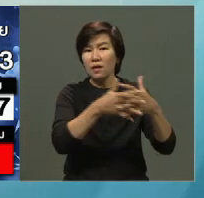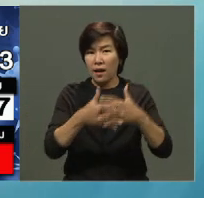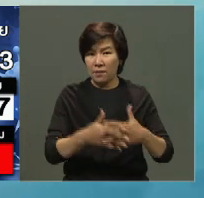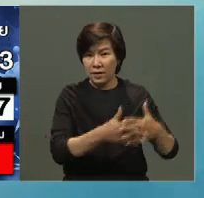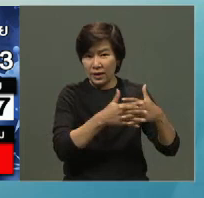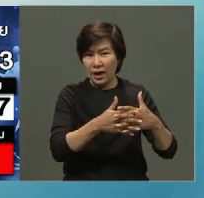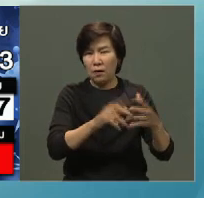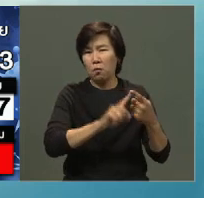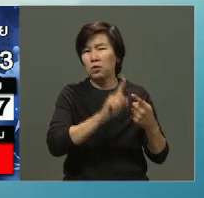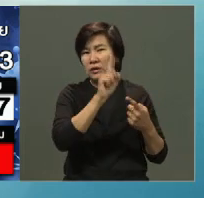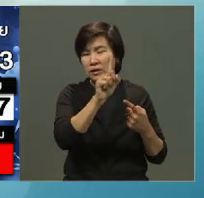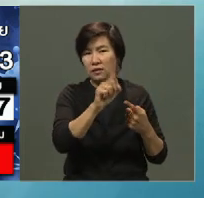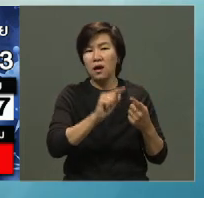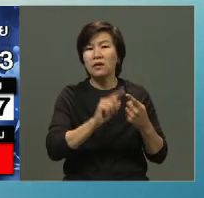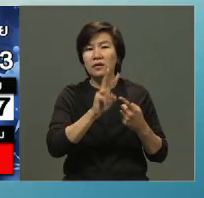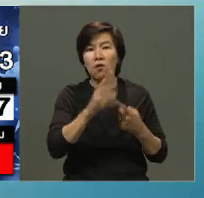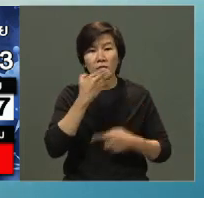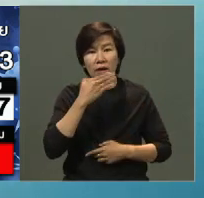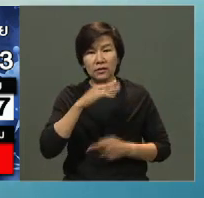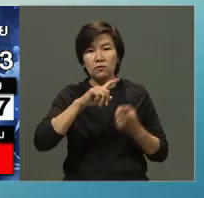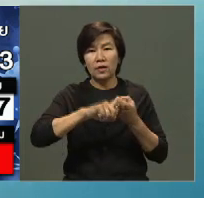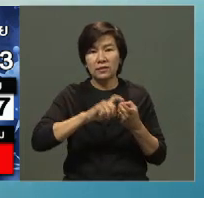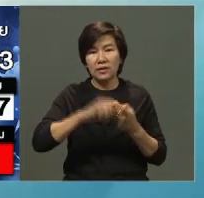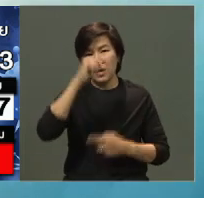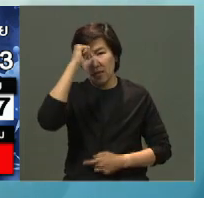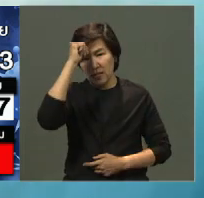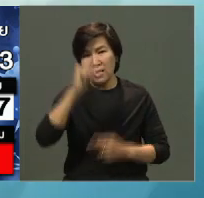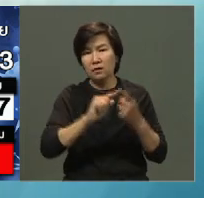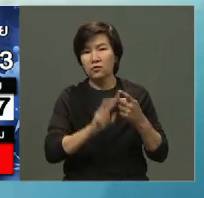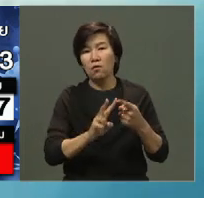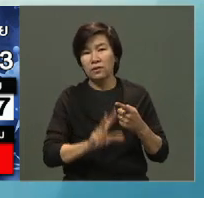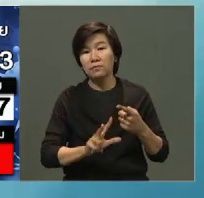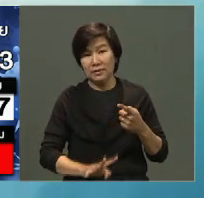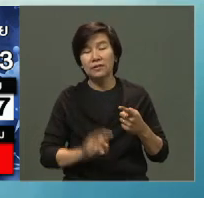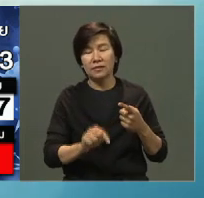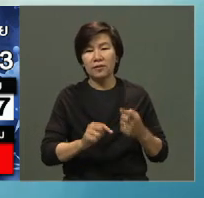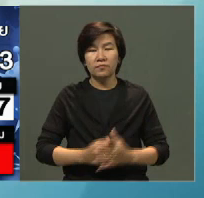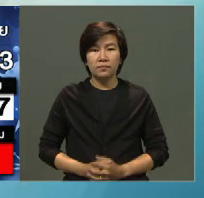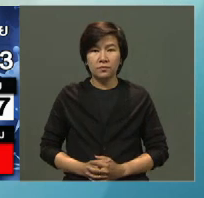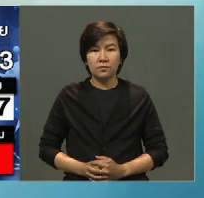เปอร์เซ็นต์สาระอเมริกานะครับยังเป็นอันดับ1บราซิลรัสเซียอินเดียอันดับ 2 3 4